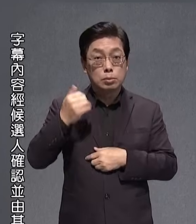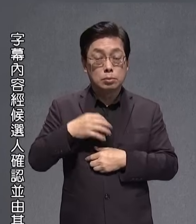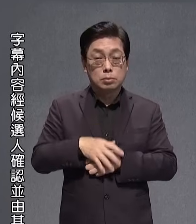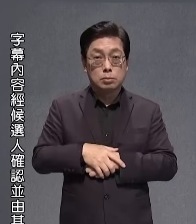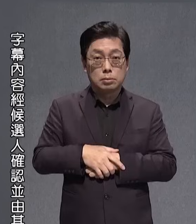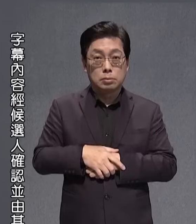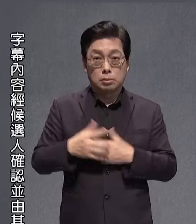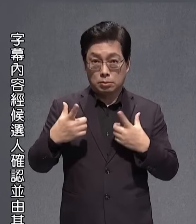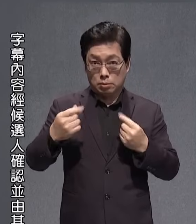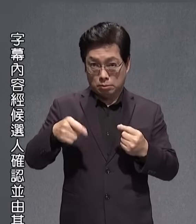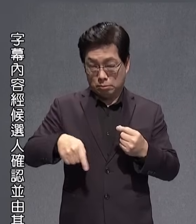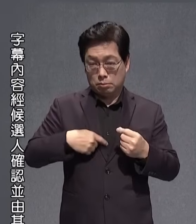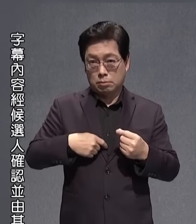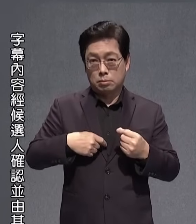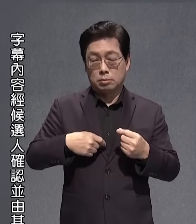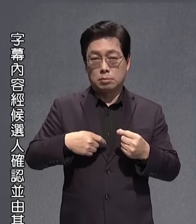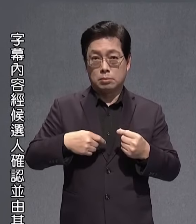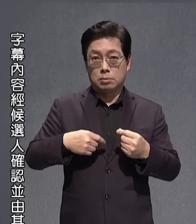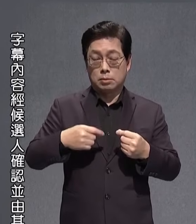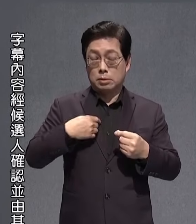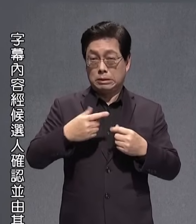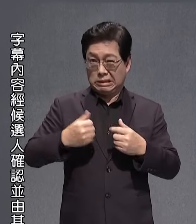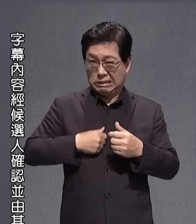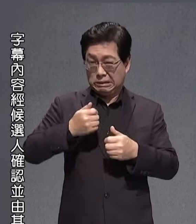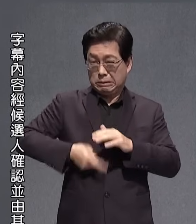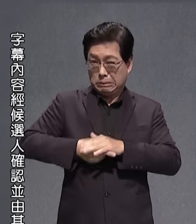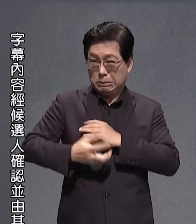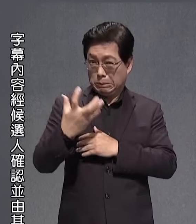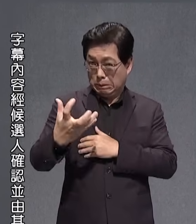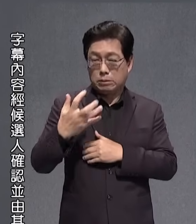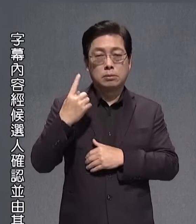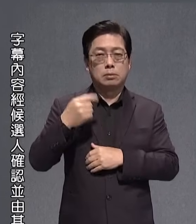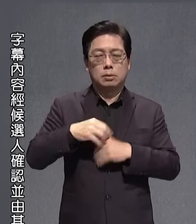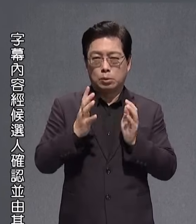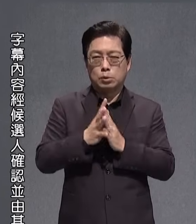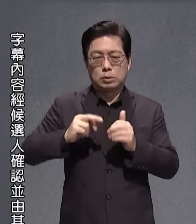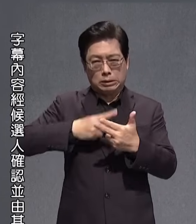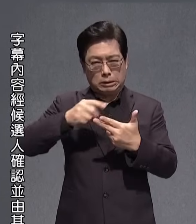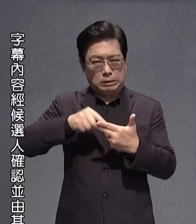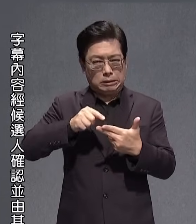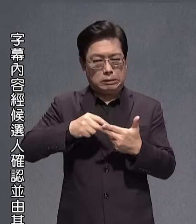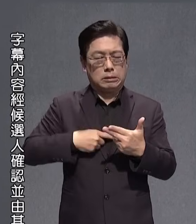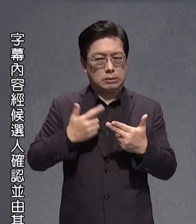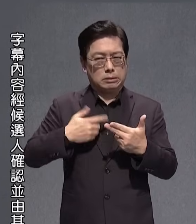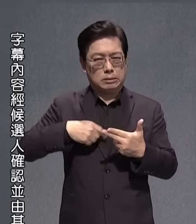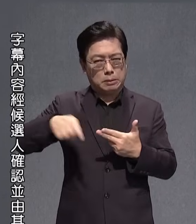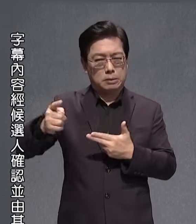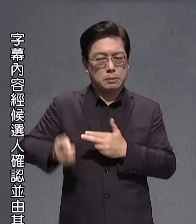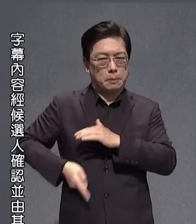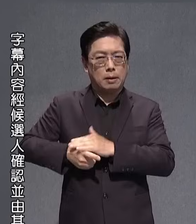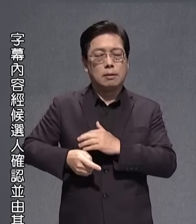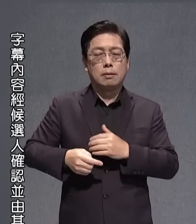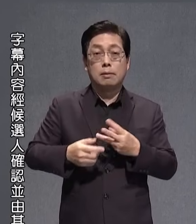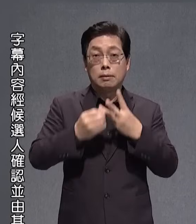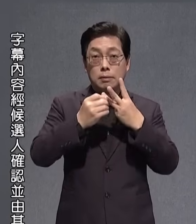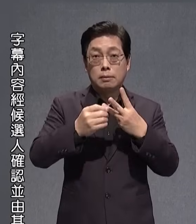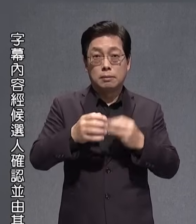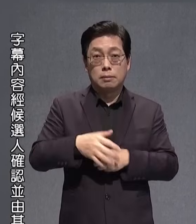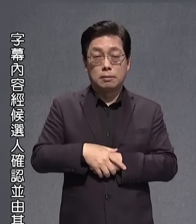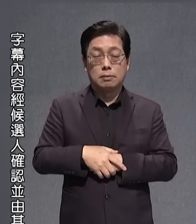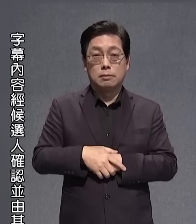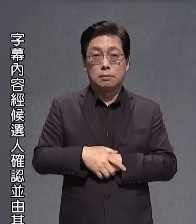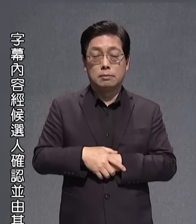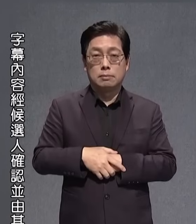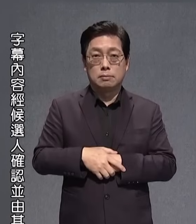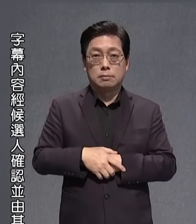那么爱用手法甲处罚，因为这个犯罪上侪拢去非法的改造模拟枪的犯罪。第三，咱要除暴的部